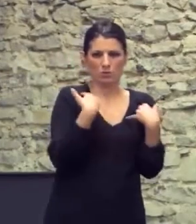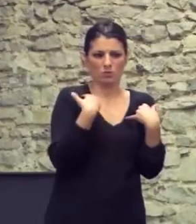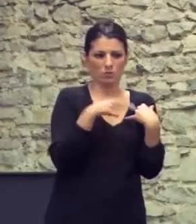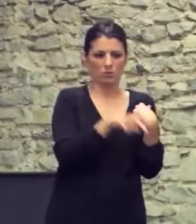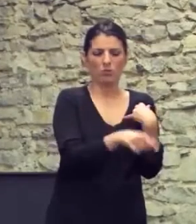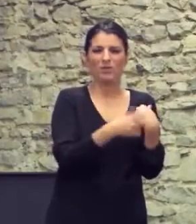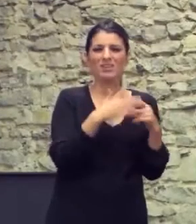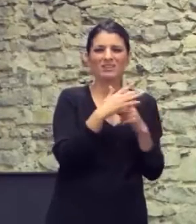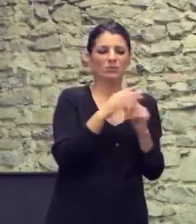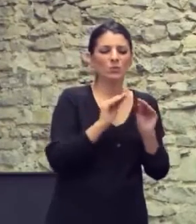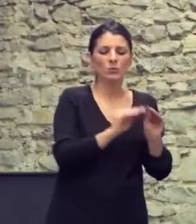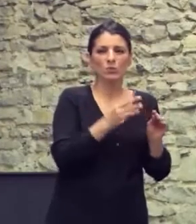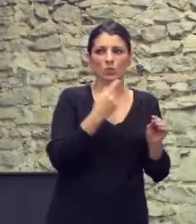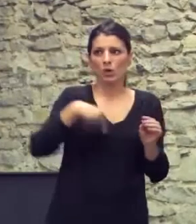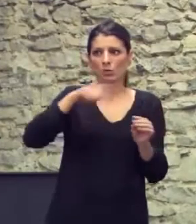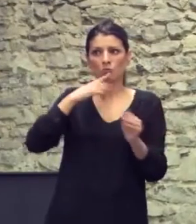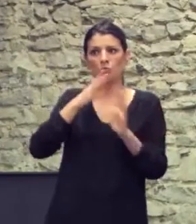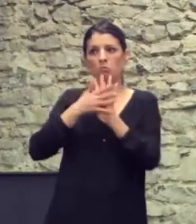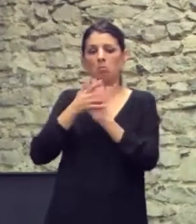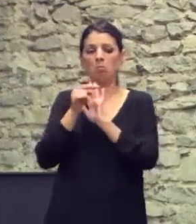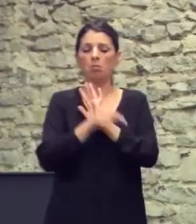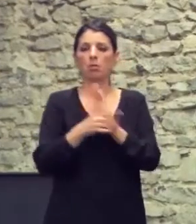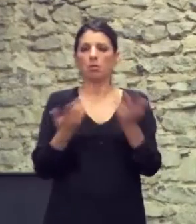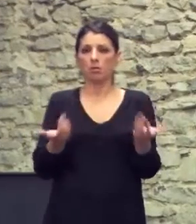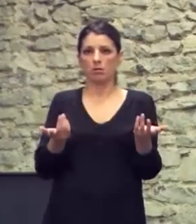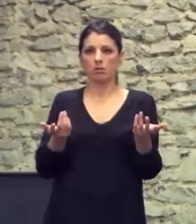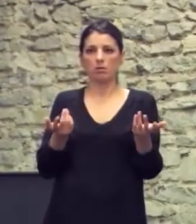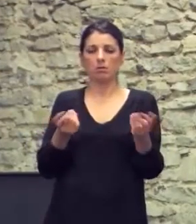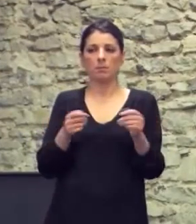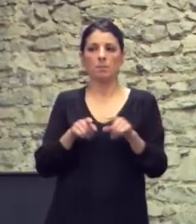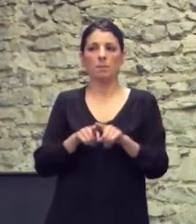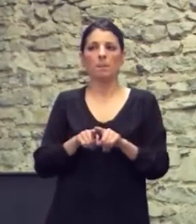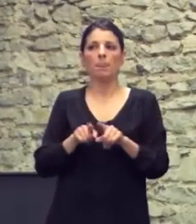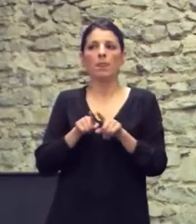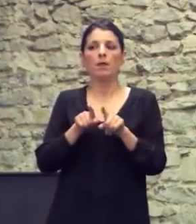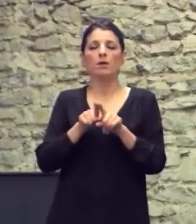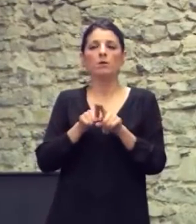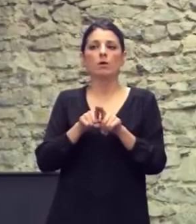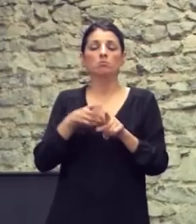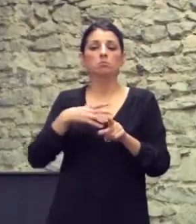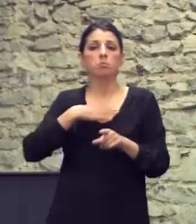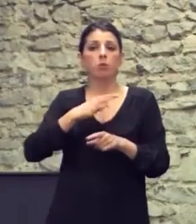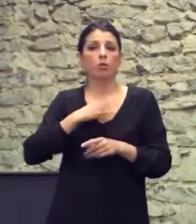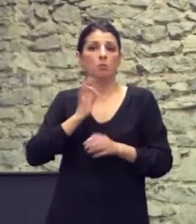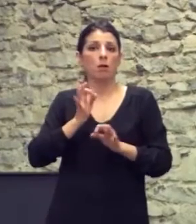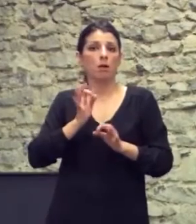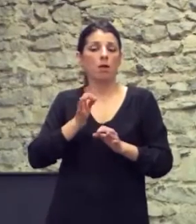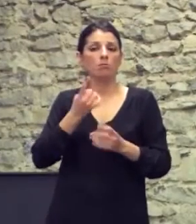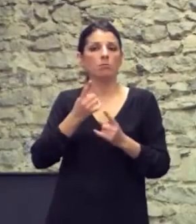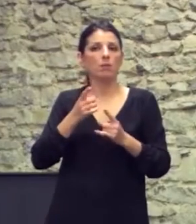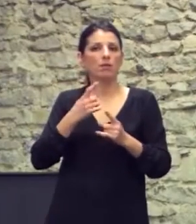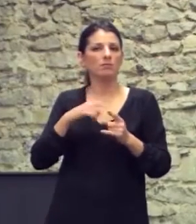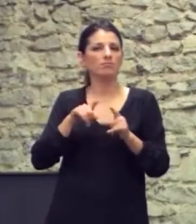bera transexuala dela, eta oso garbi dauka, eta bar, eta bar, eta bar. Eta agian kasu batzutan horrela da, baina beste batzutan ez